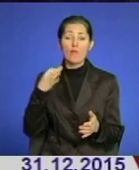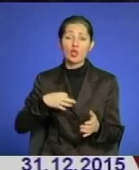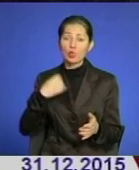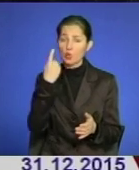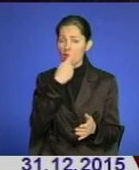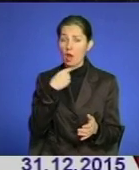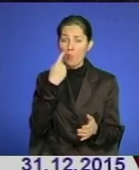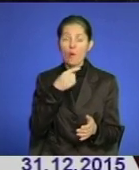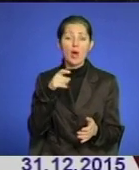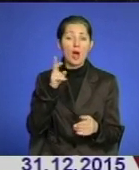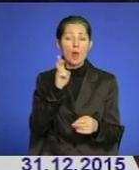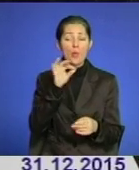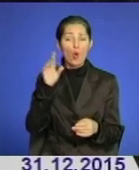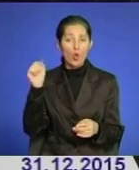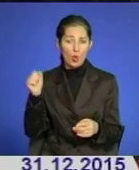з біології.